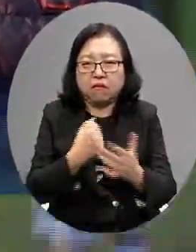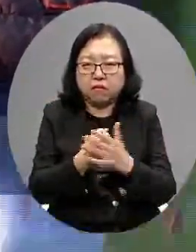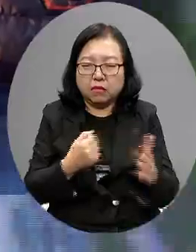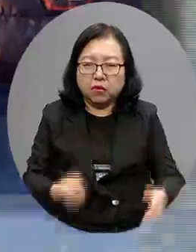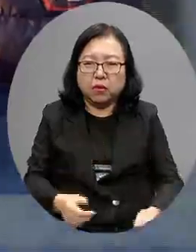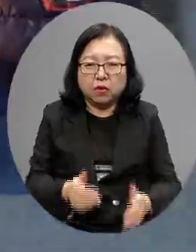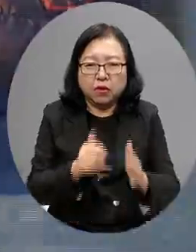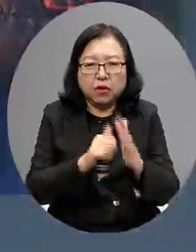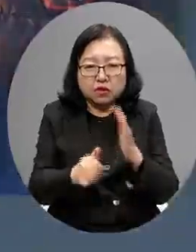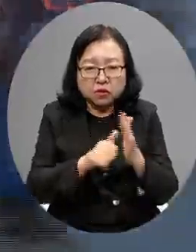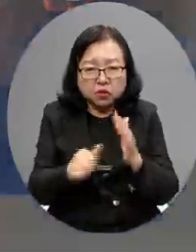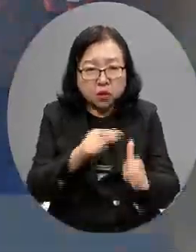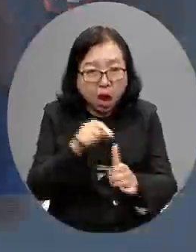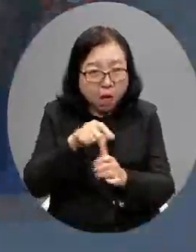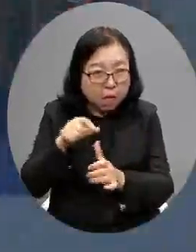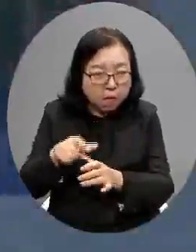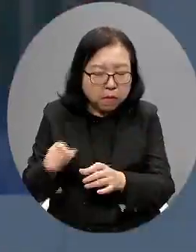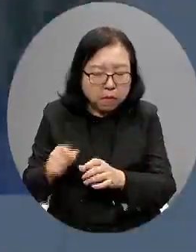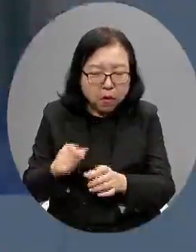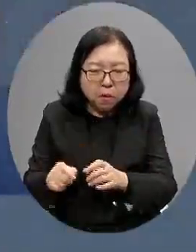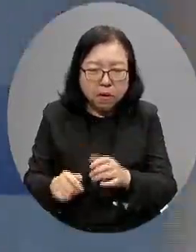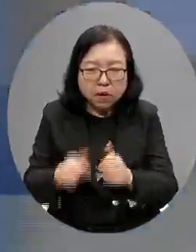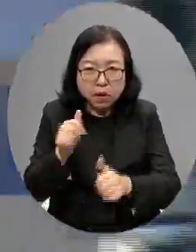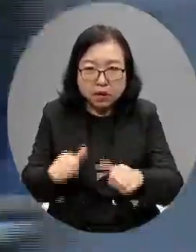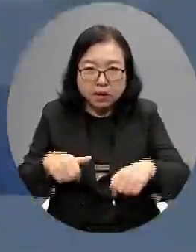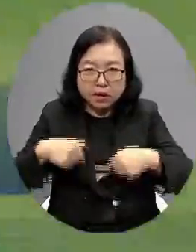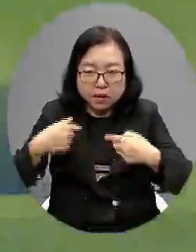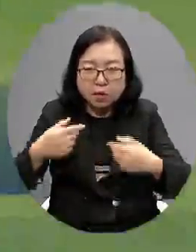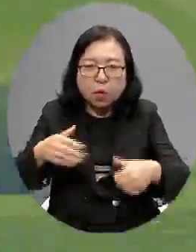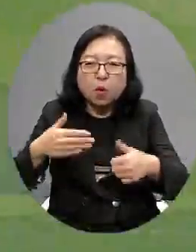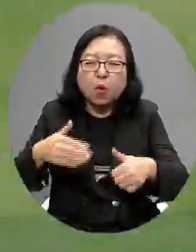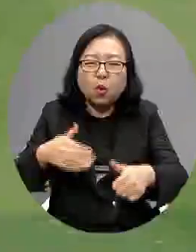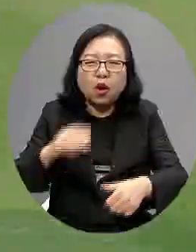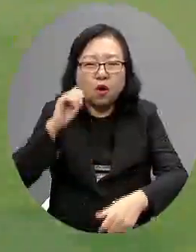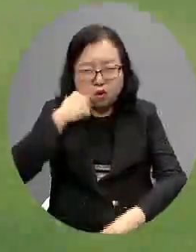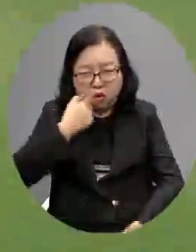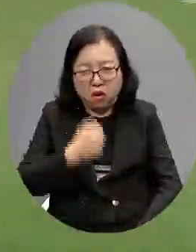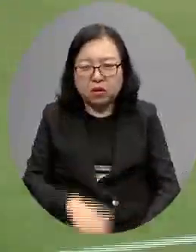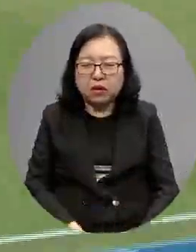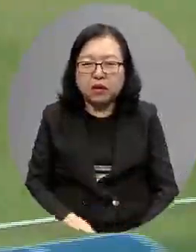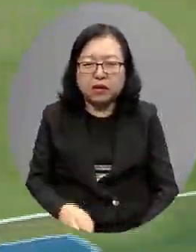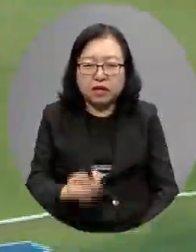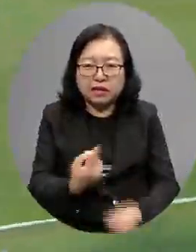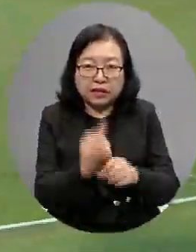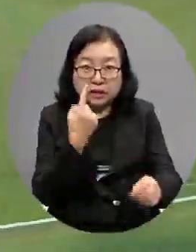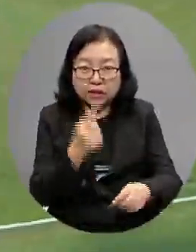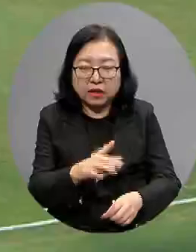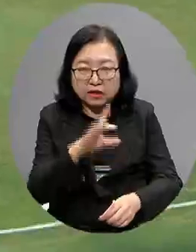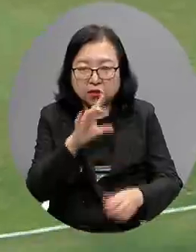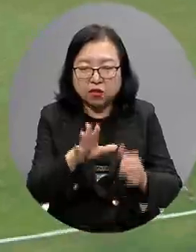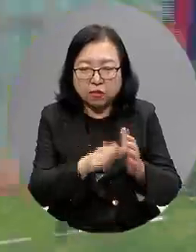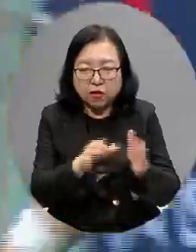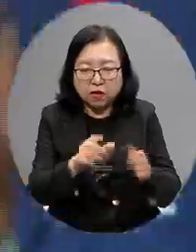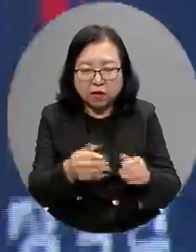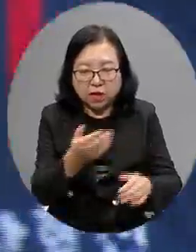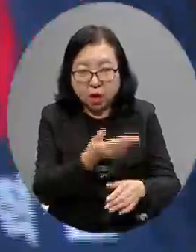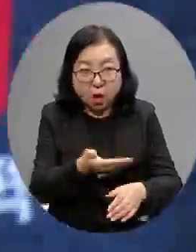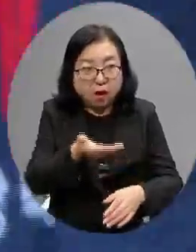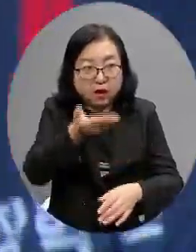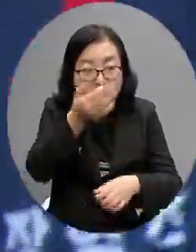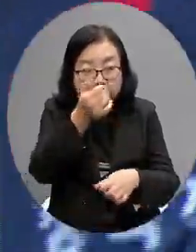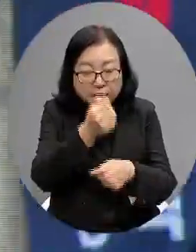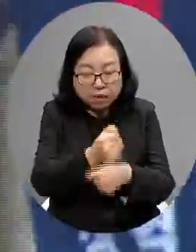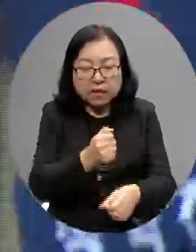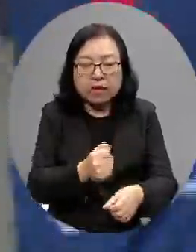활용하는데 있어서 좀 한계적인 부분은 좀 있었습니다 창단 첫해 승강 플레이오프까지 위협하며 신생팀 돌풍을